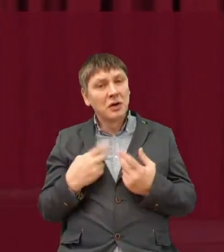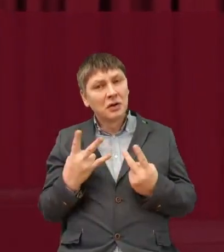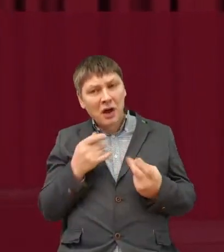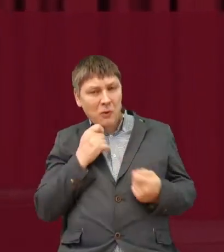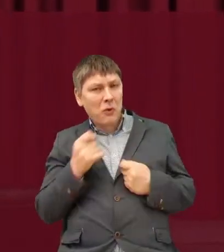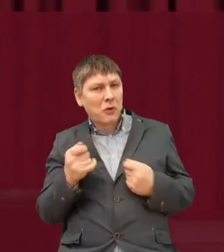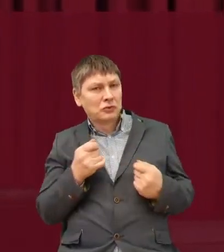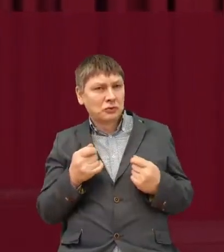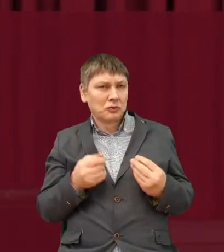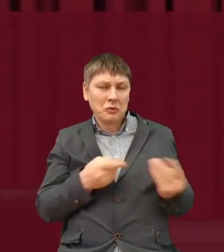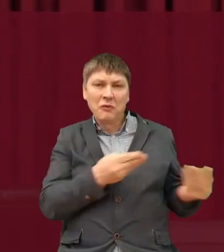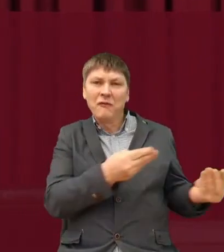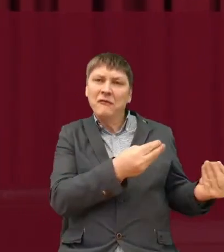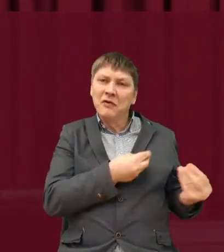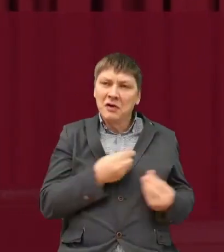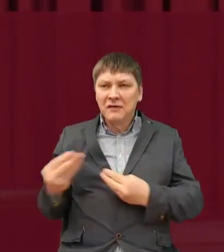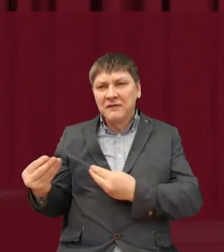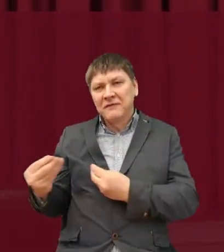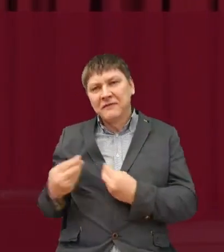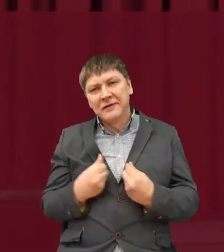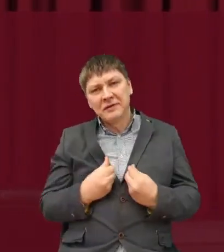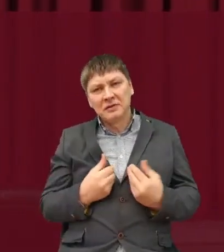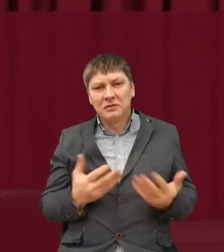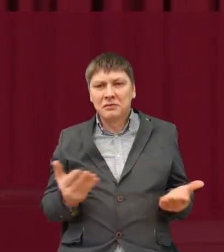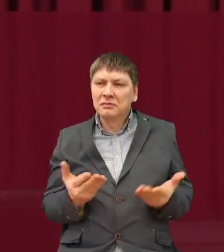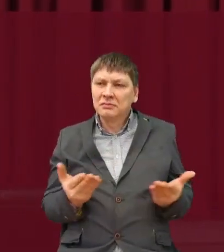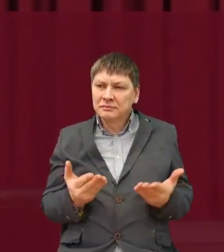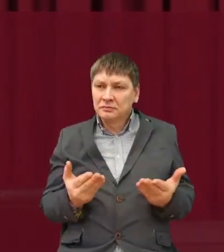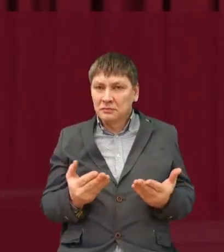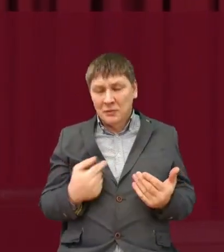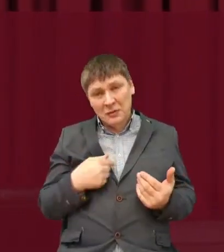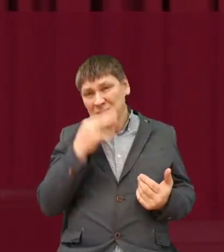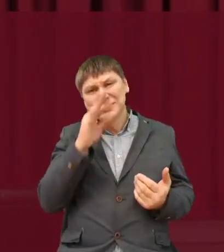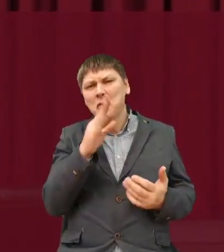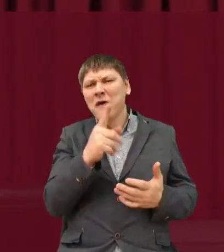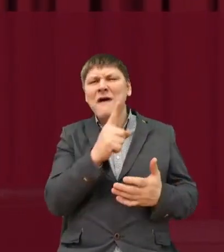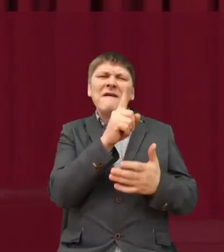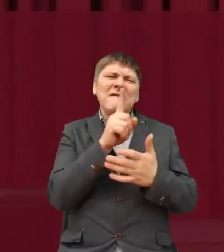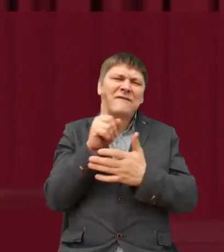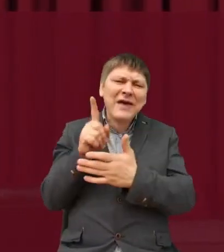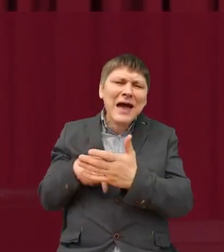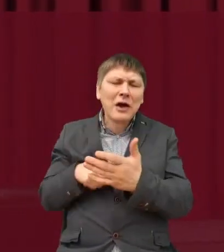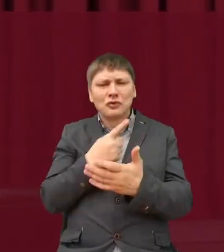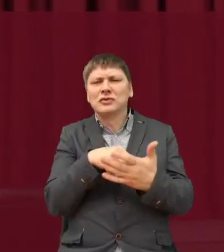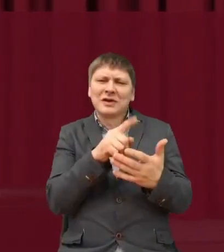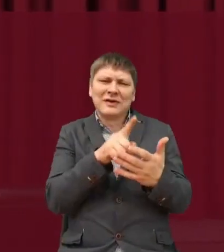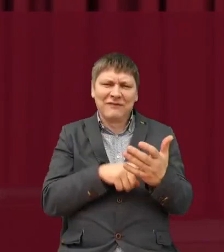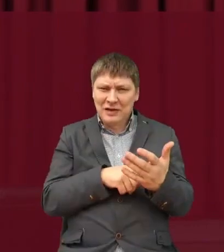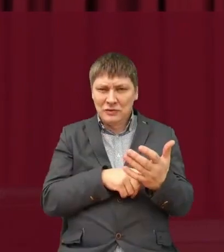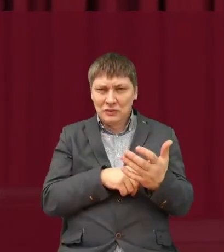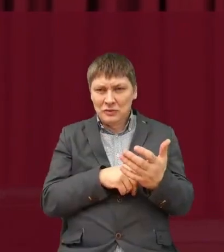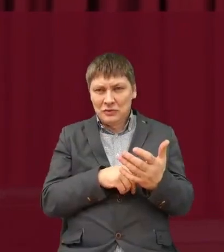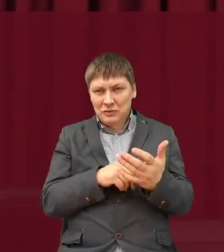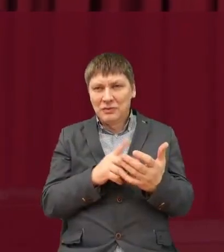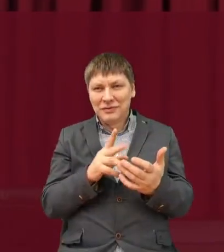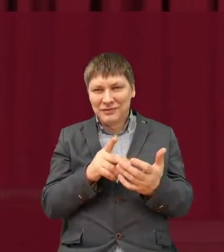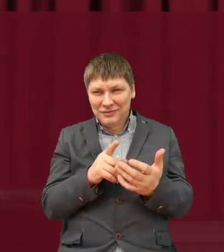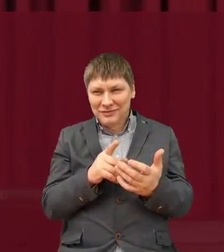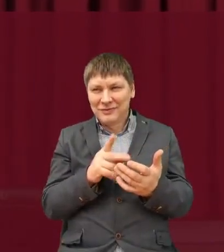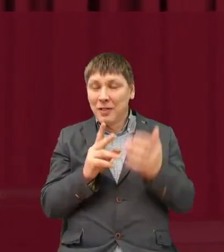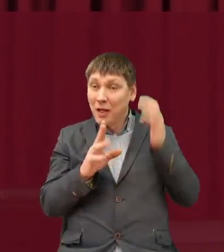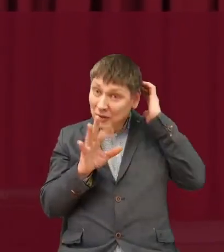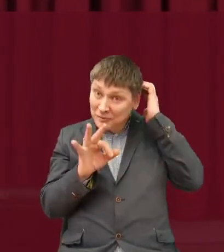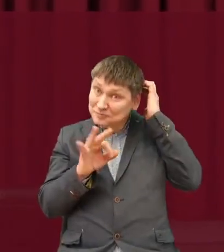осторожны и аккуратны и я здесь даже не говорю о верующих и неверующих Хотя наверное в первом в первую очередь мы так это видим